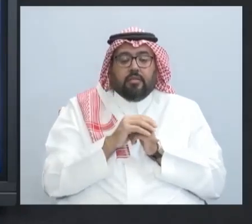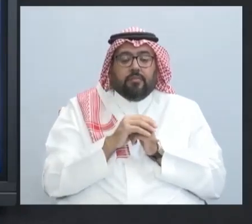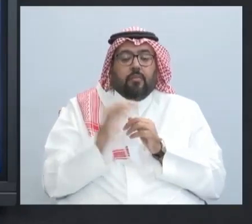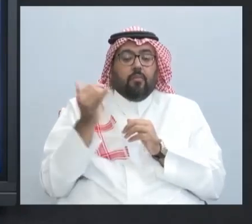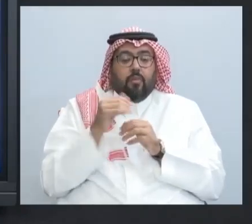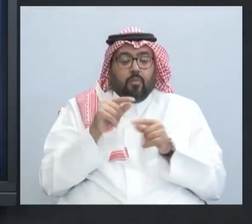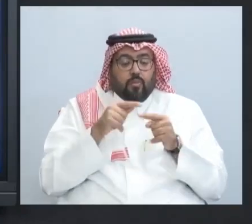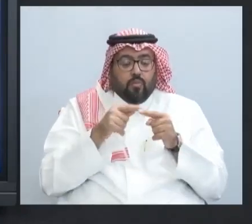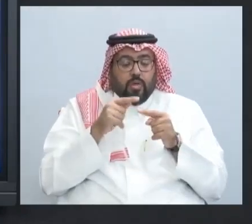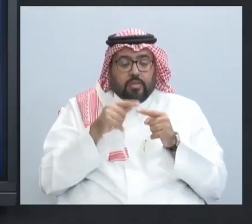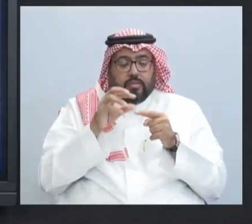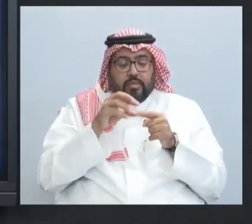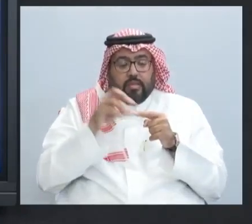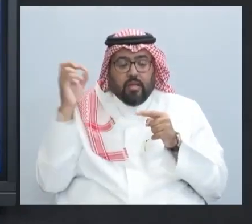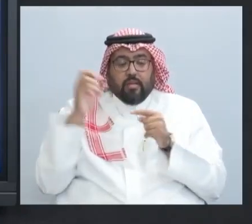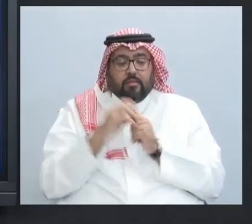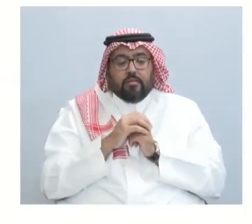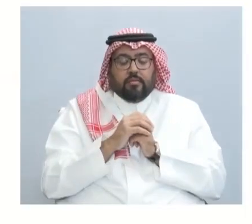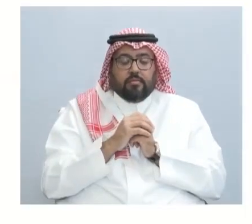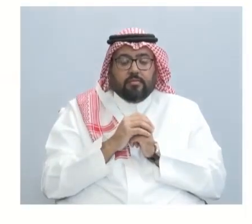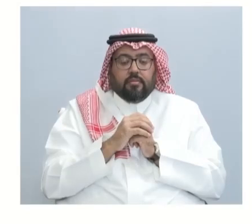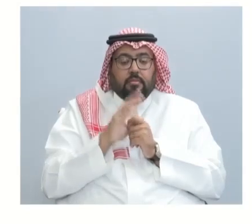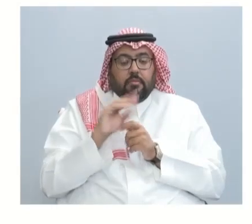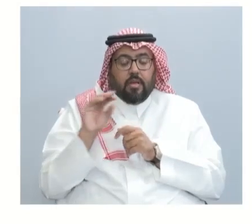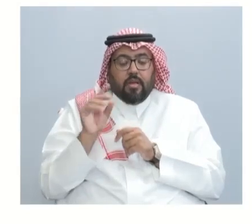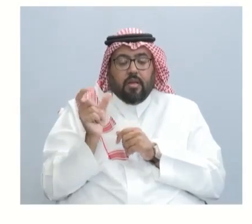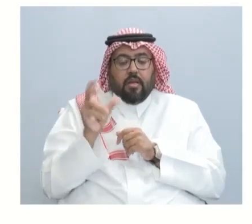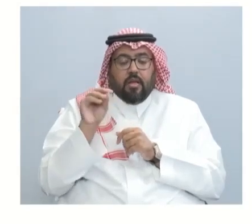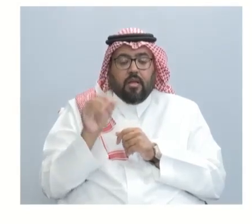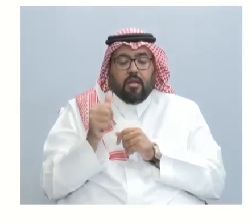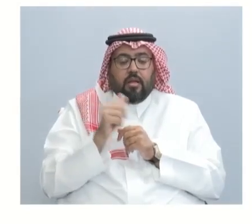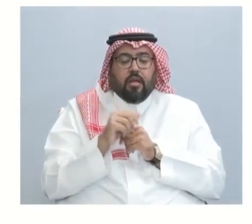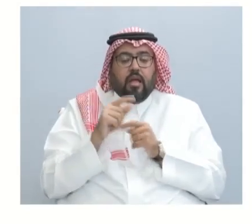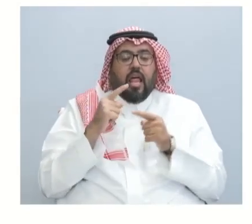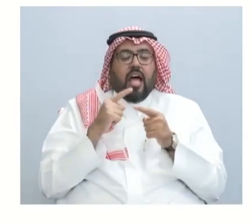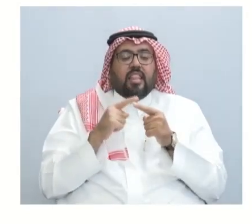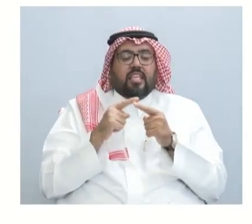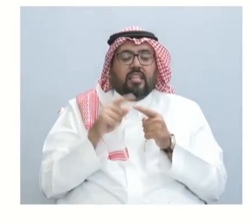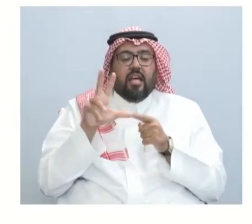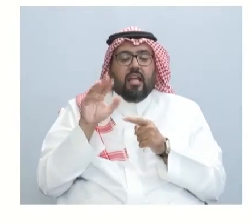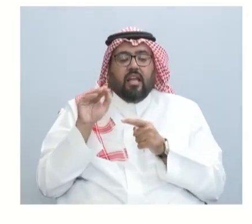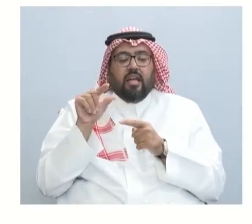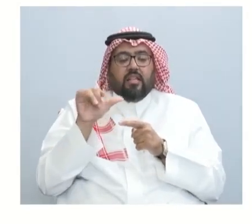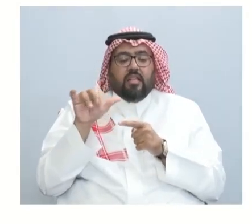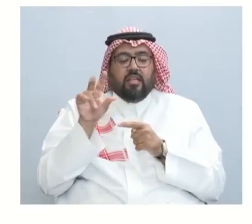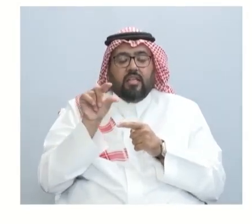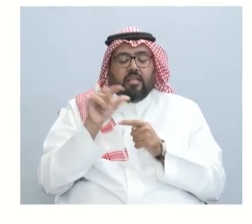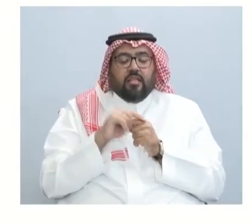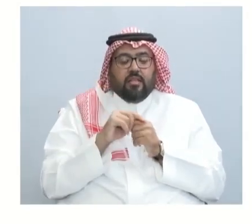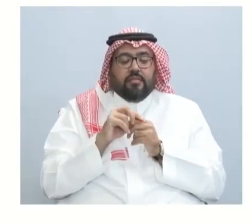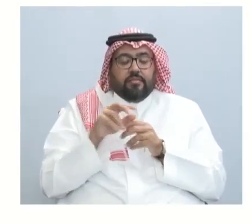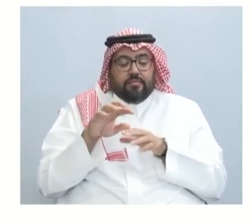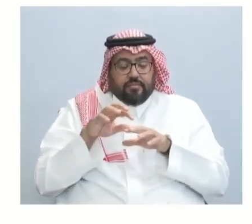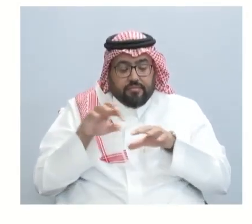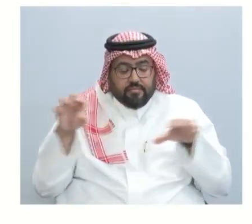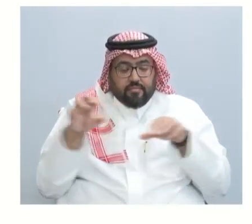تنجذب للمغناطيس فقط من هذه المواد الحديد نستطيع ان نفصل مكونات